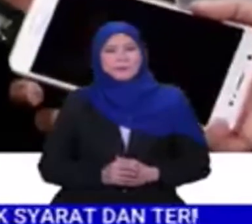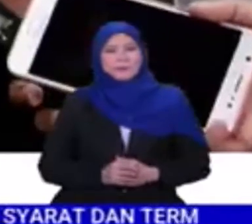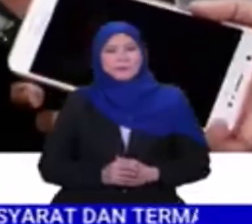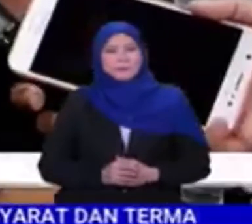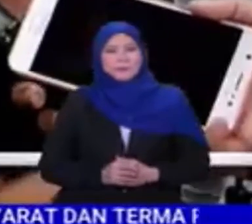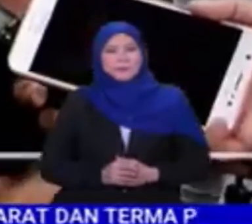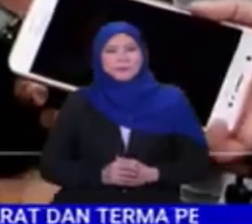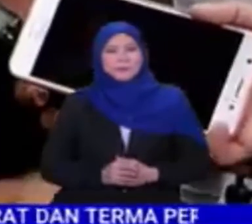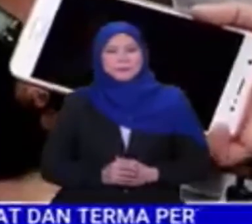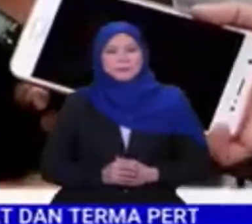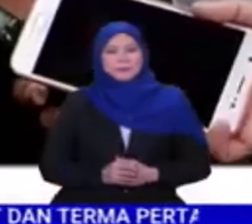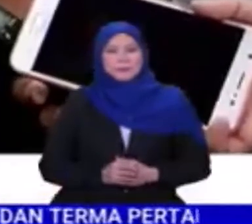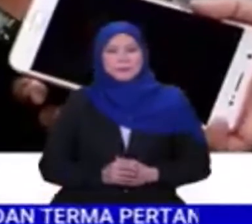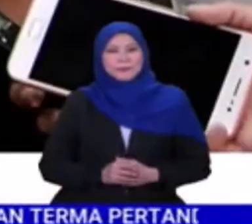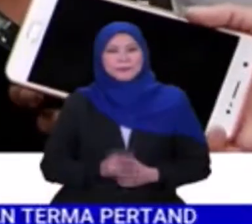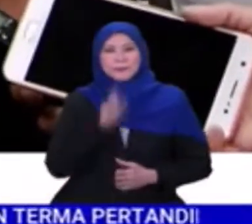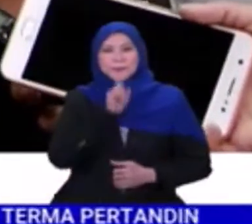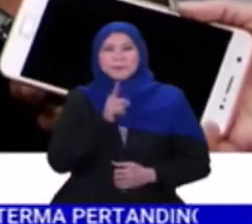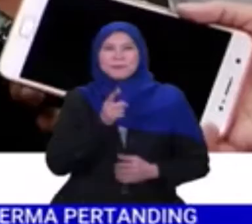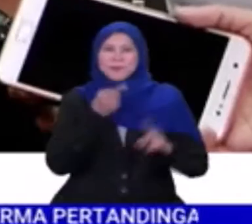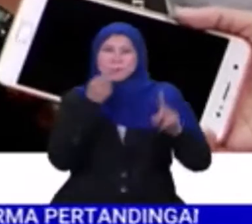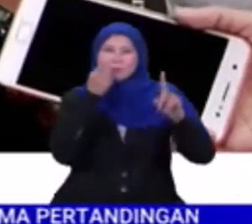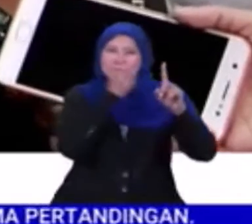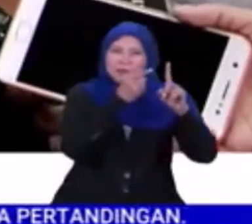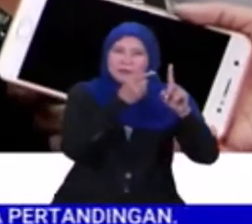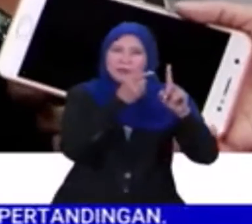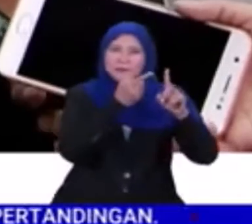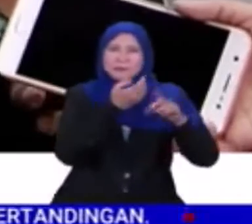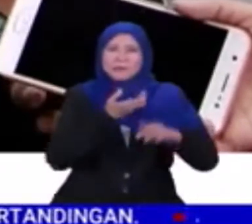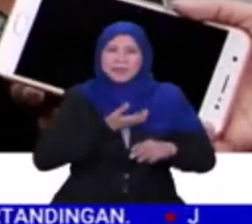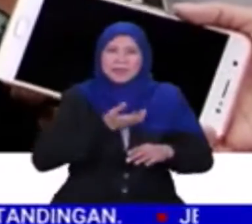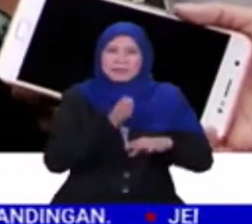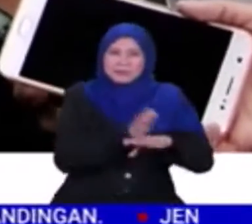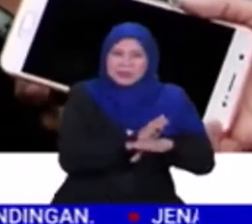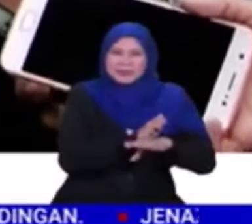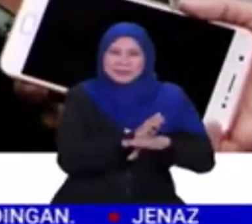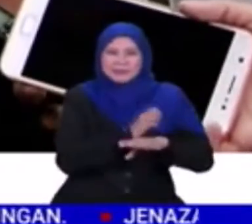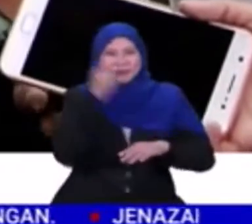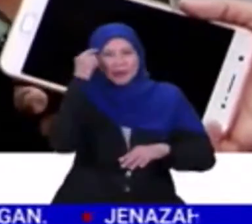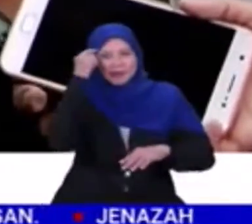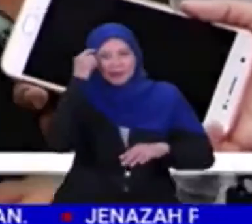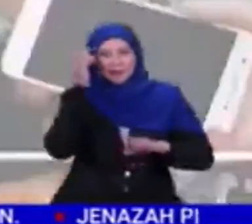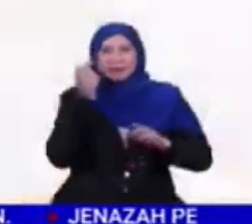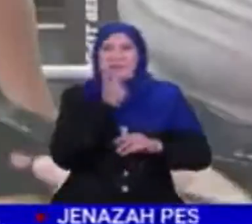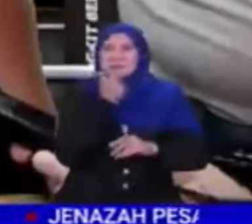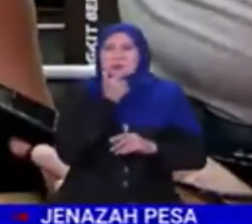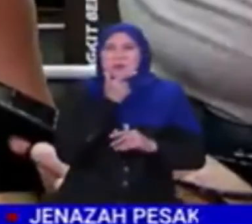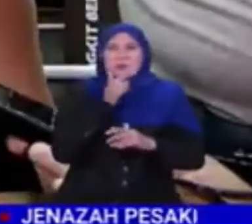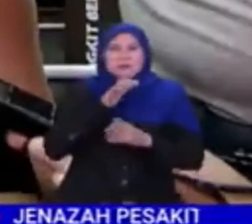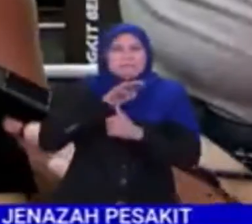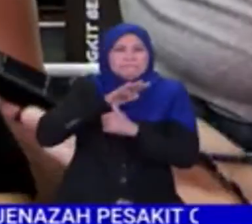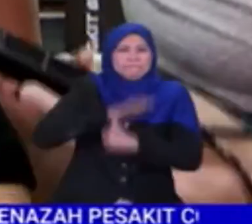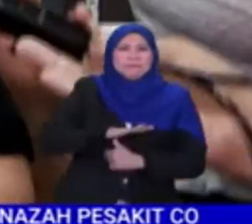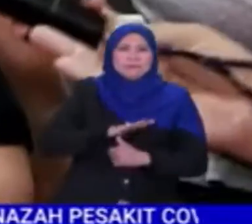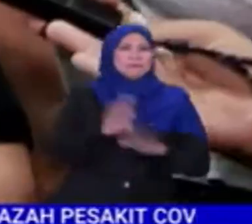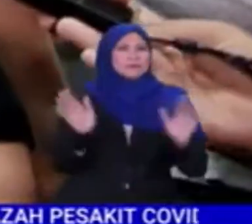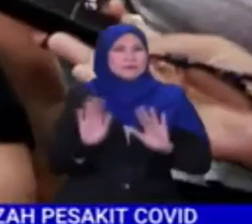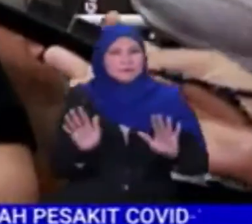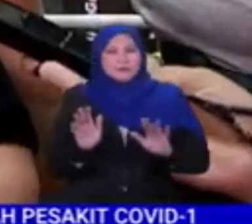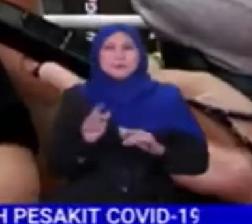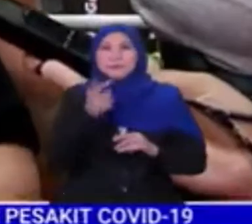Setahu saya dalam sasaran pingat emas, tapi saya tak ambil sangat, takut jadi pressure. Dekat Commonwealth ni